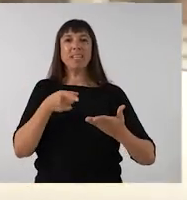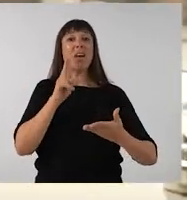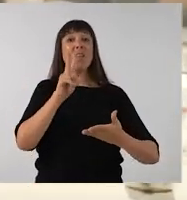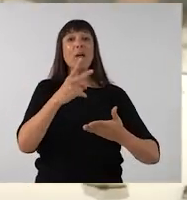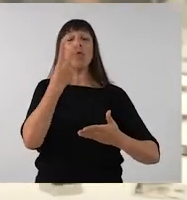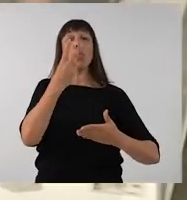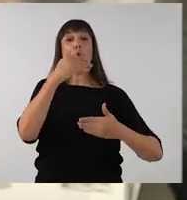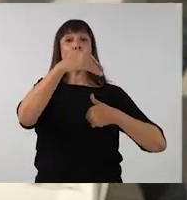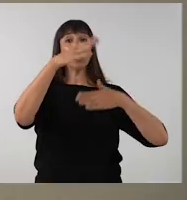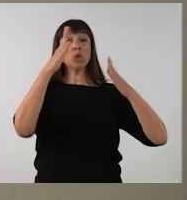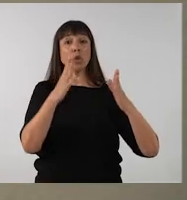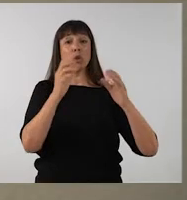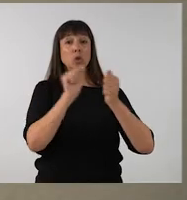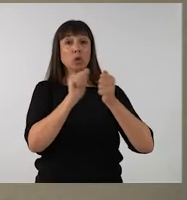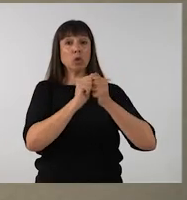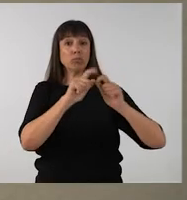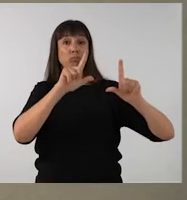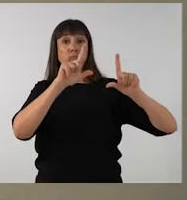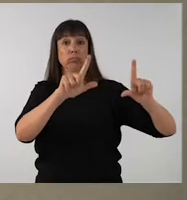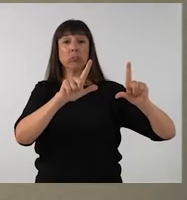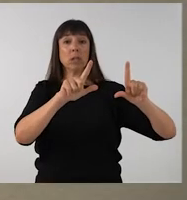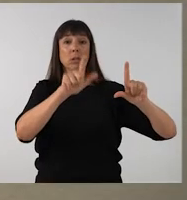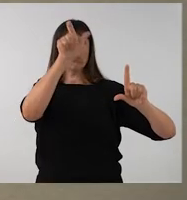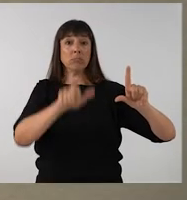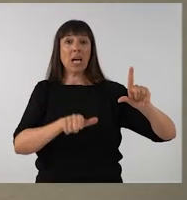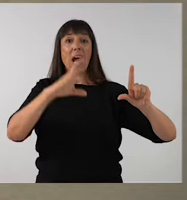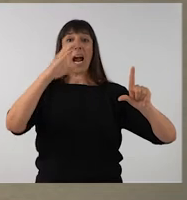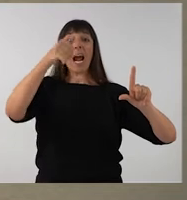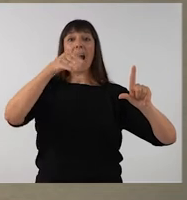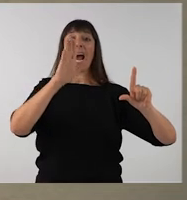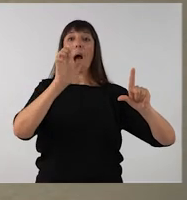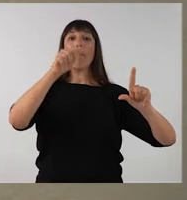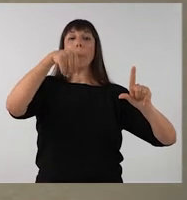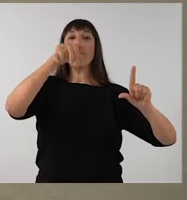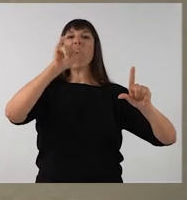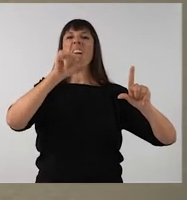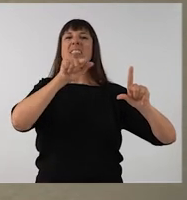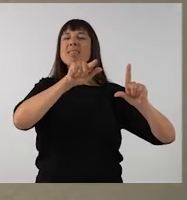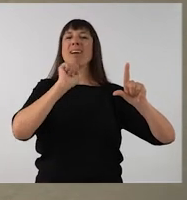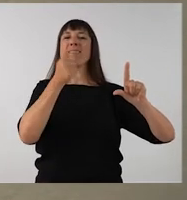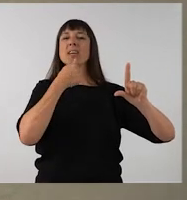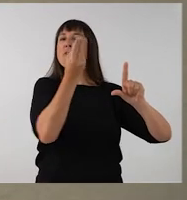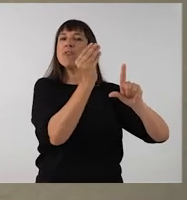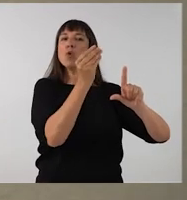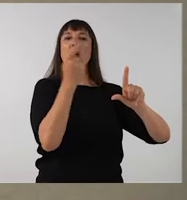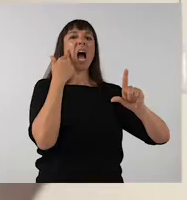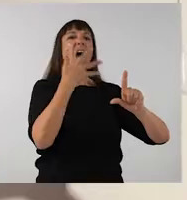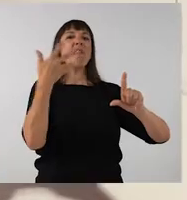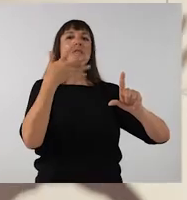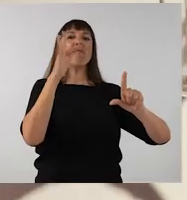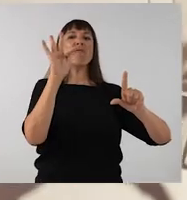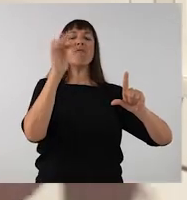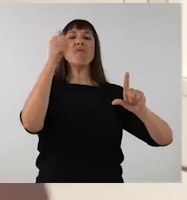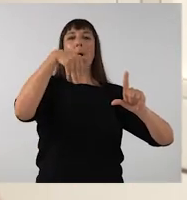aquest cas trobem dues taules de Damià Campeny que es formen part d'un conjunt molt més gran que ens presenten